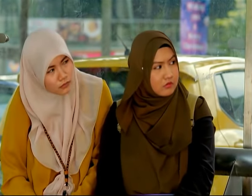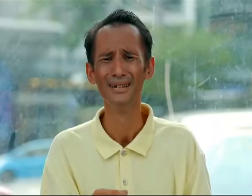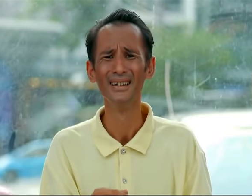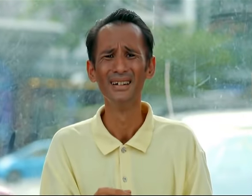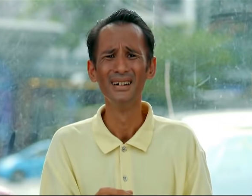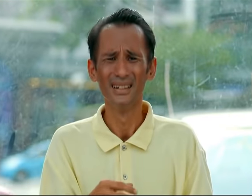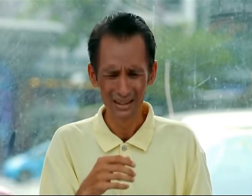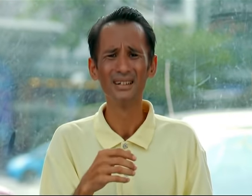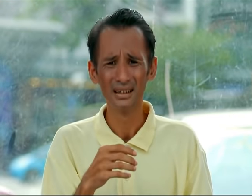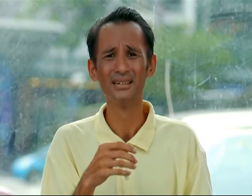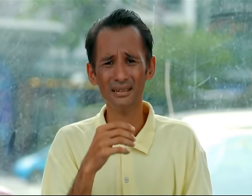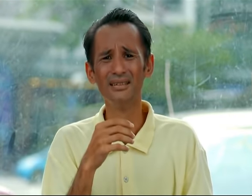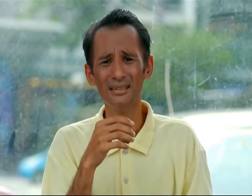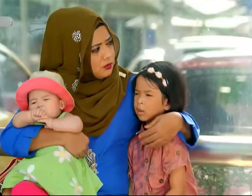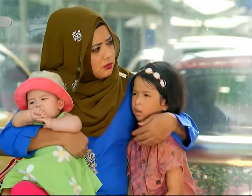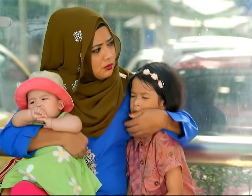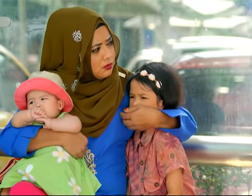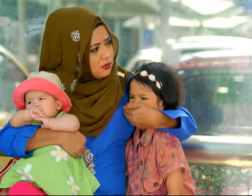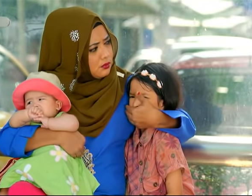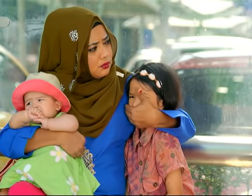dua minggu lebih.